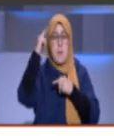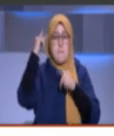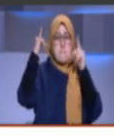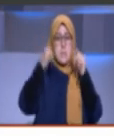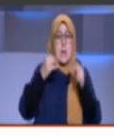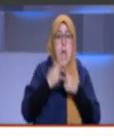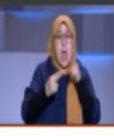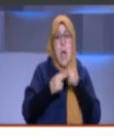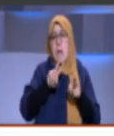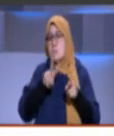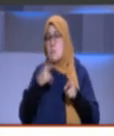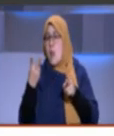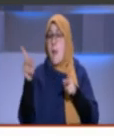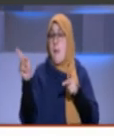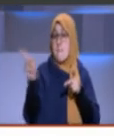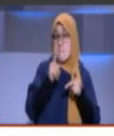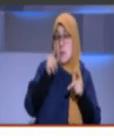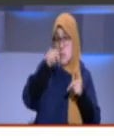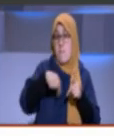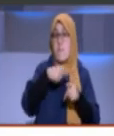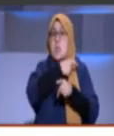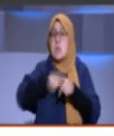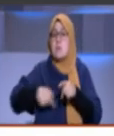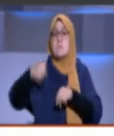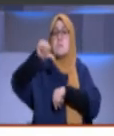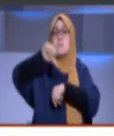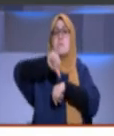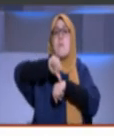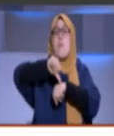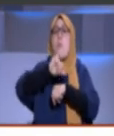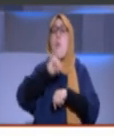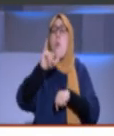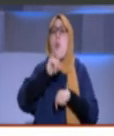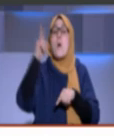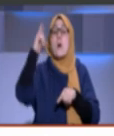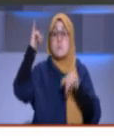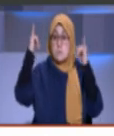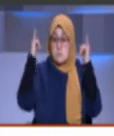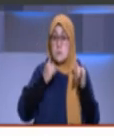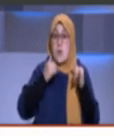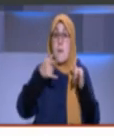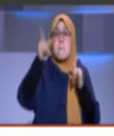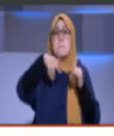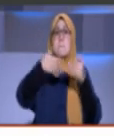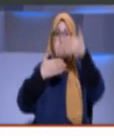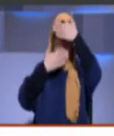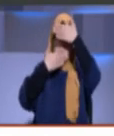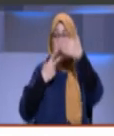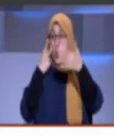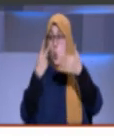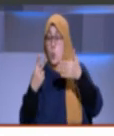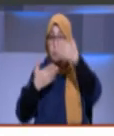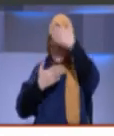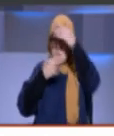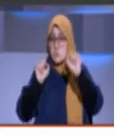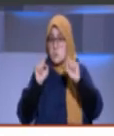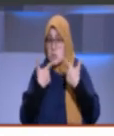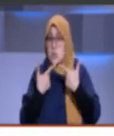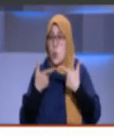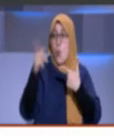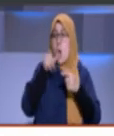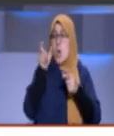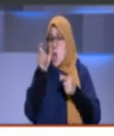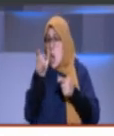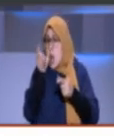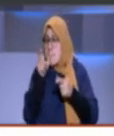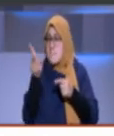تماما، لكن الحقيقة هناك أجهزة ومؤسسات ذهنها حاضر تماما وتدرك أن للمشهد أبعاد كثيرة حتى